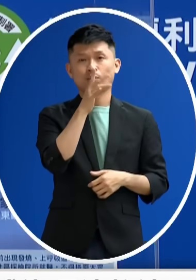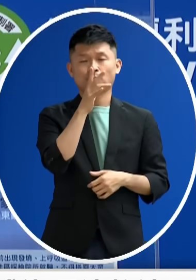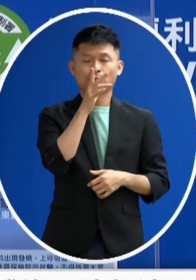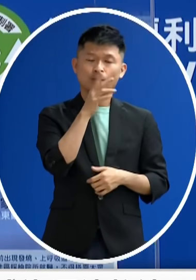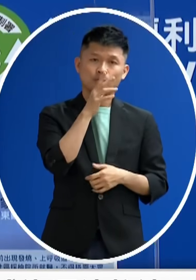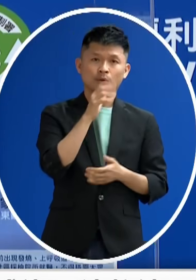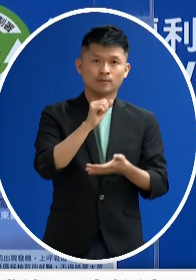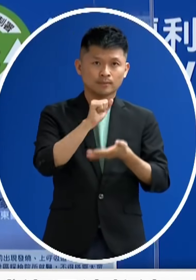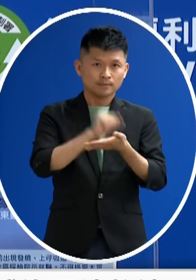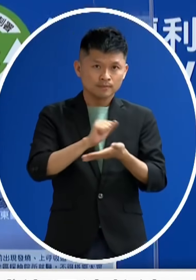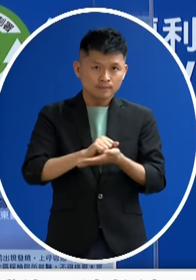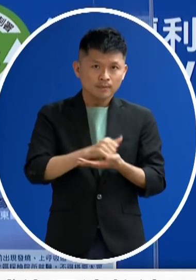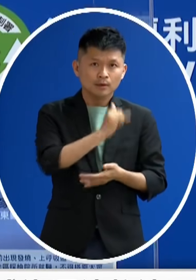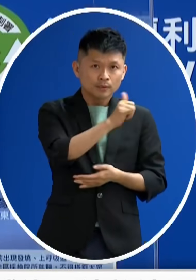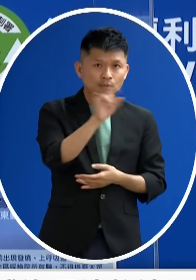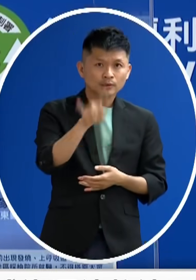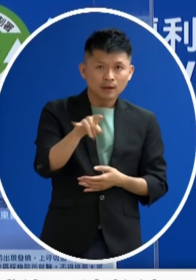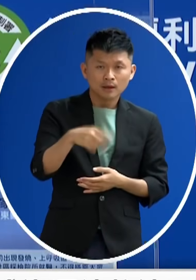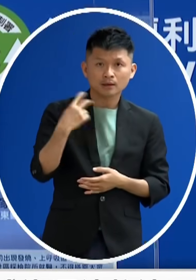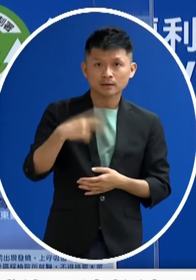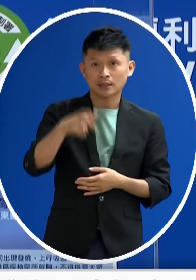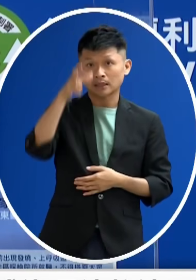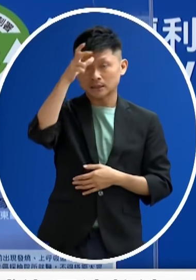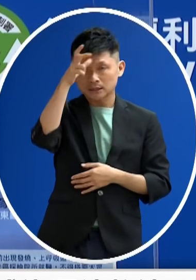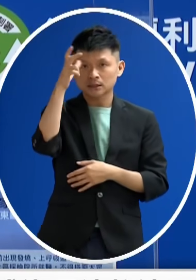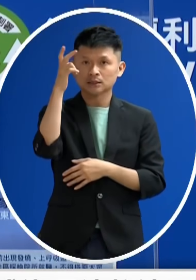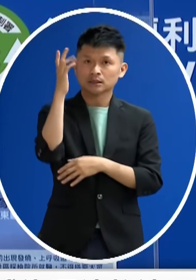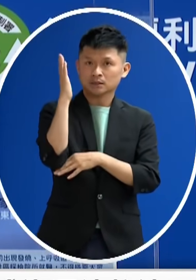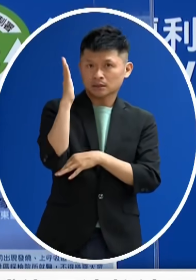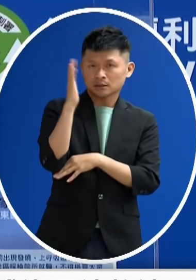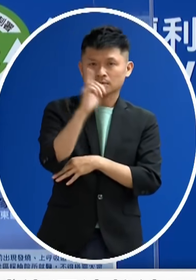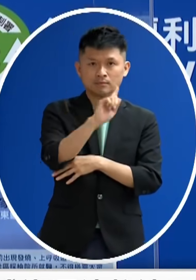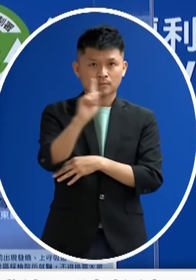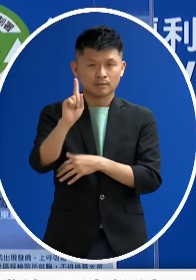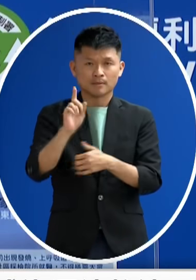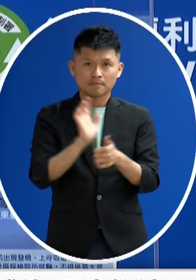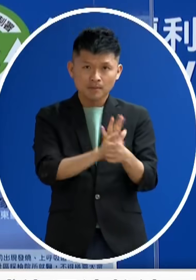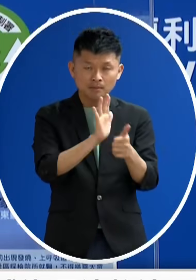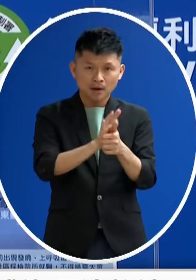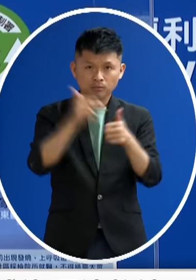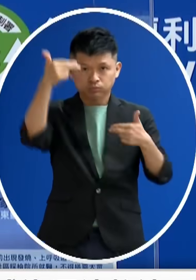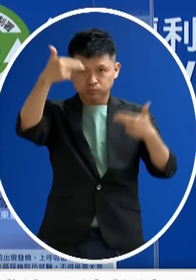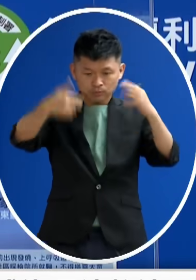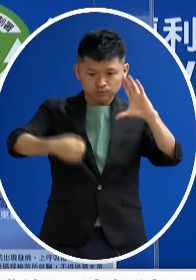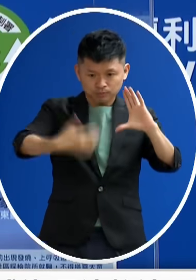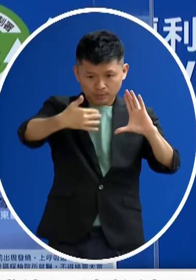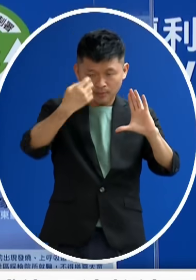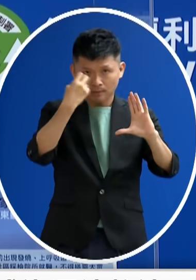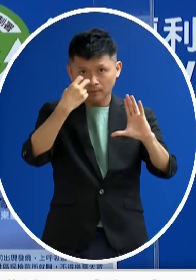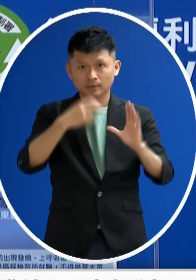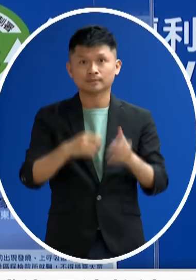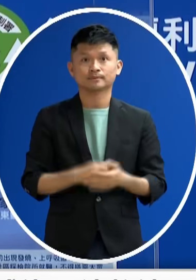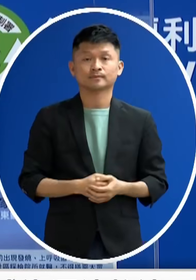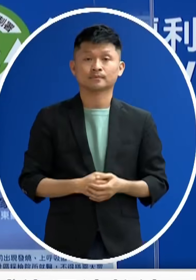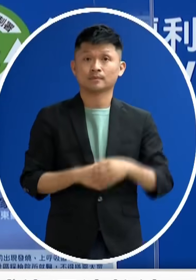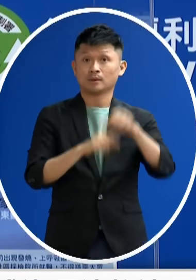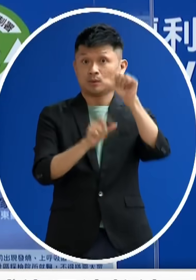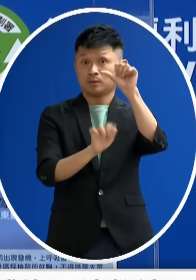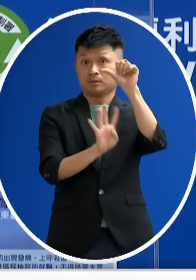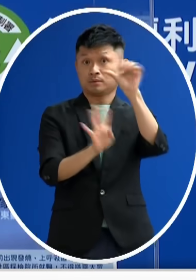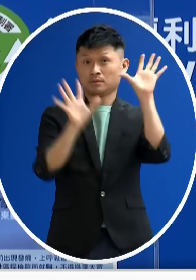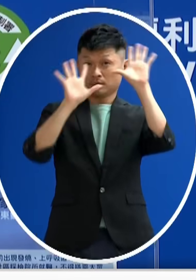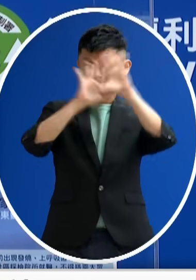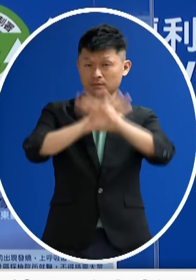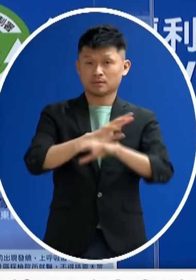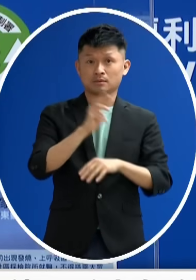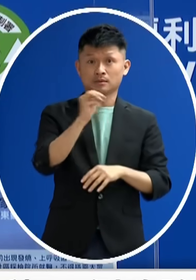活动史，那我们当然还要经过警政相关单位再予以哈确认。那5月4日晚上，在